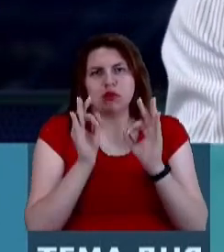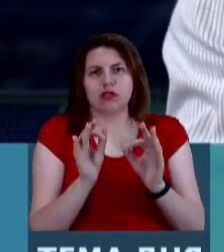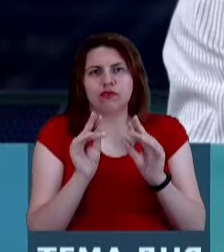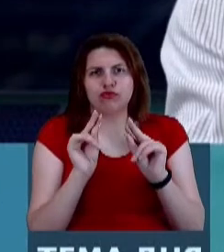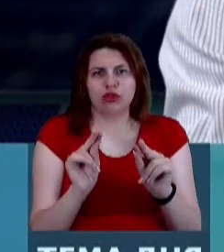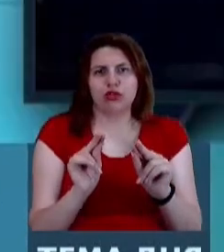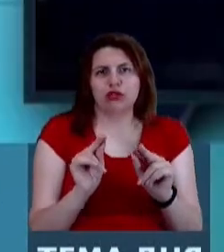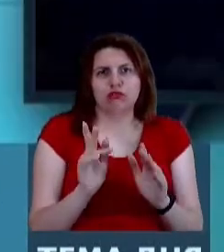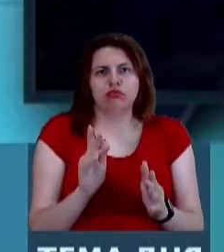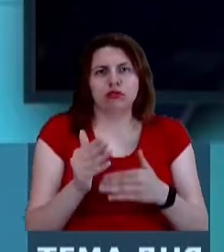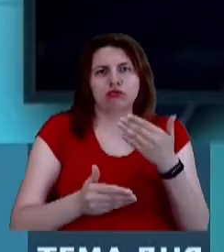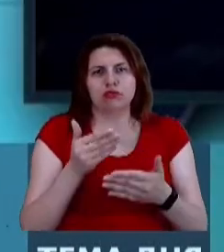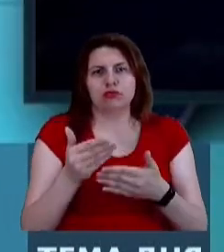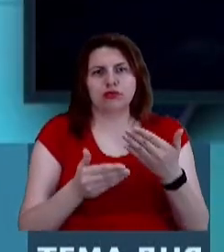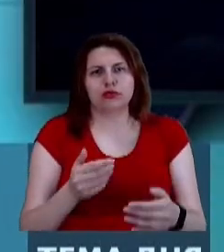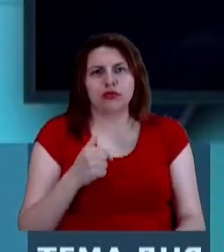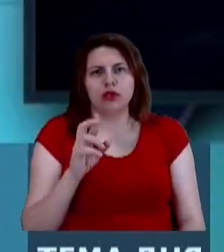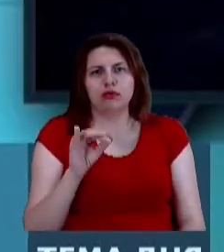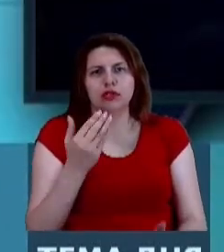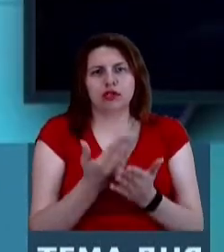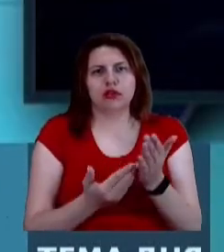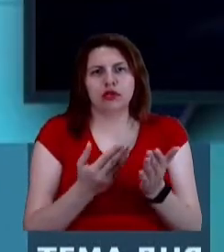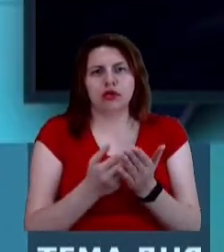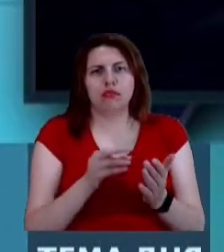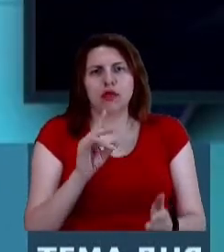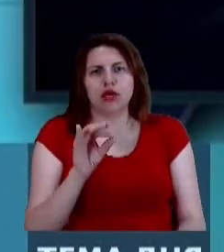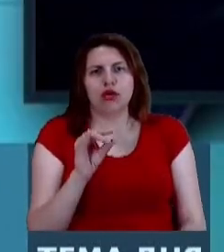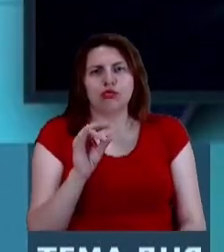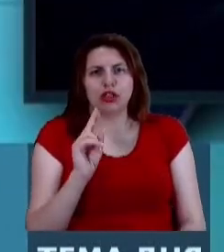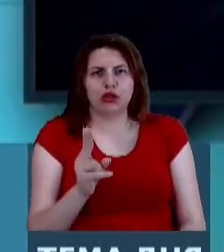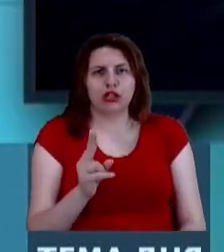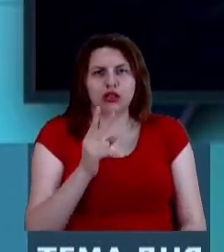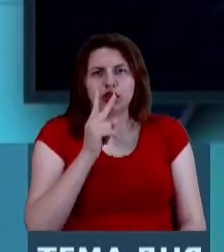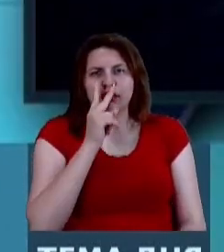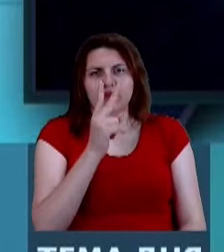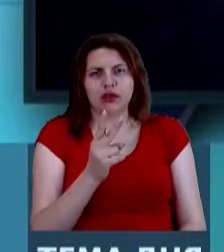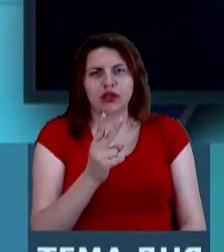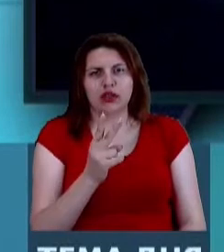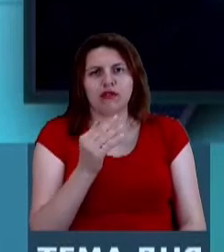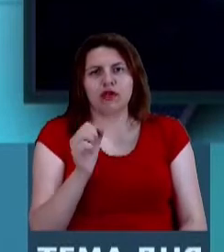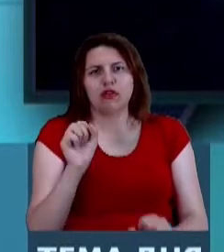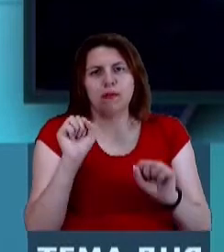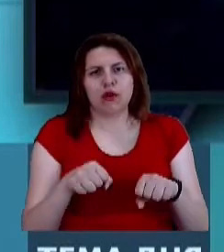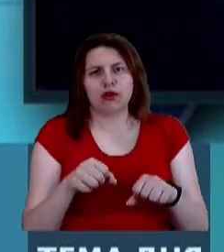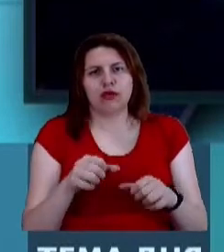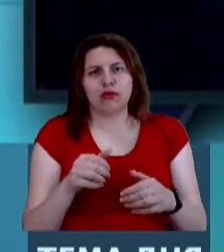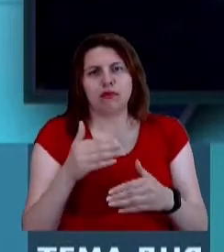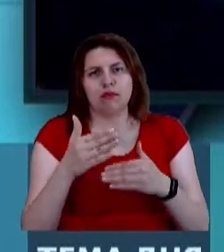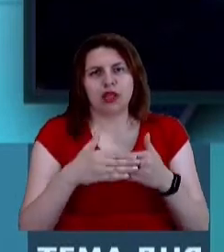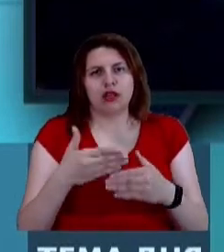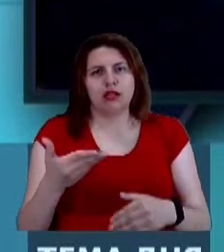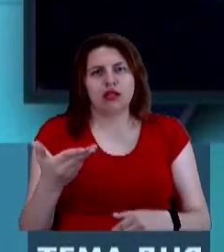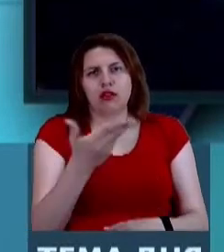для того, щоб робити правильні кроки. Ну, я б ще радила робити бекграунд-чек, тобто дивитися, взагалі, ви ж можете поставити перед нами таблички, що ми